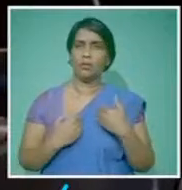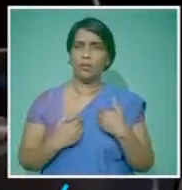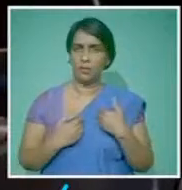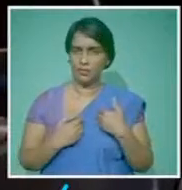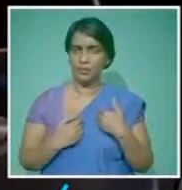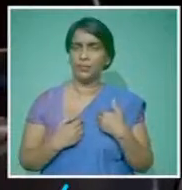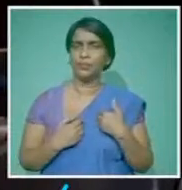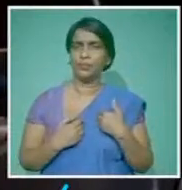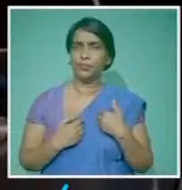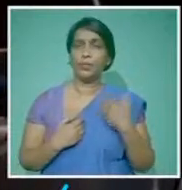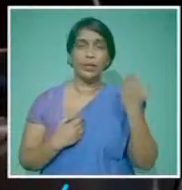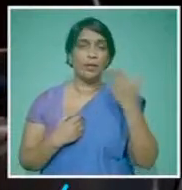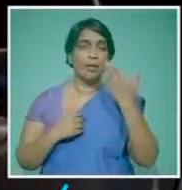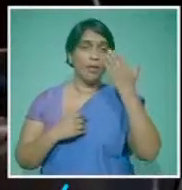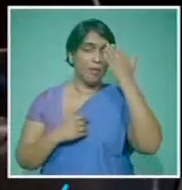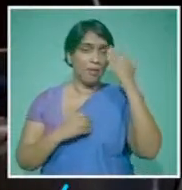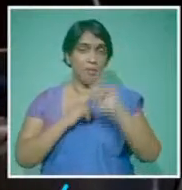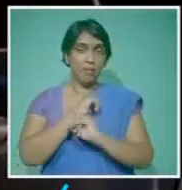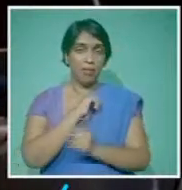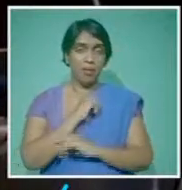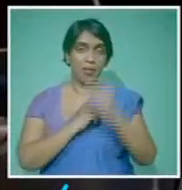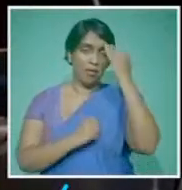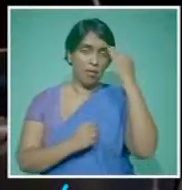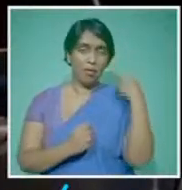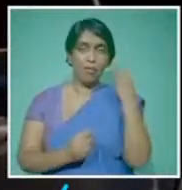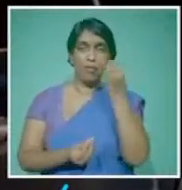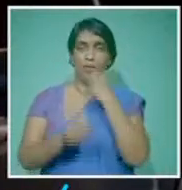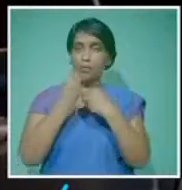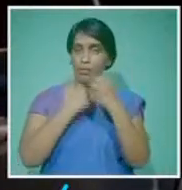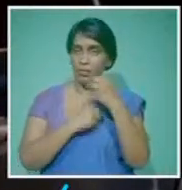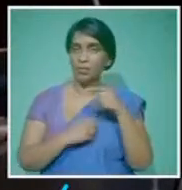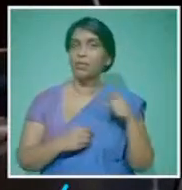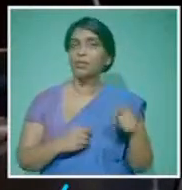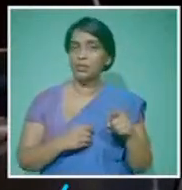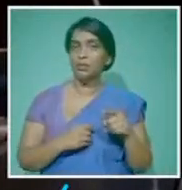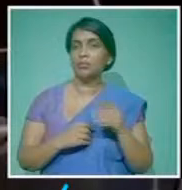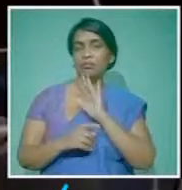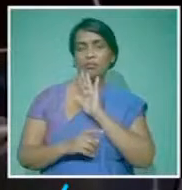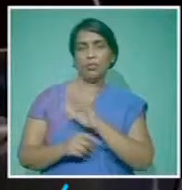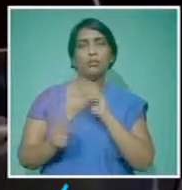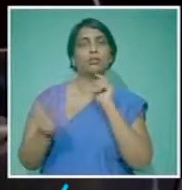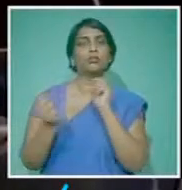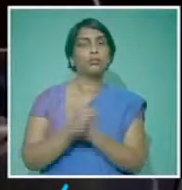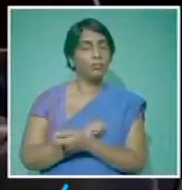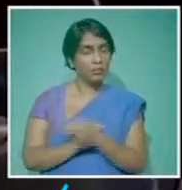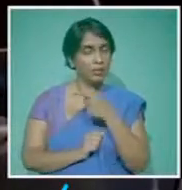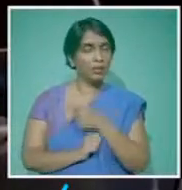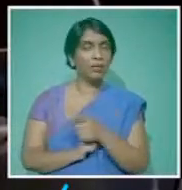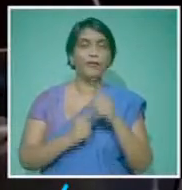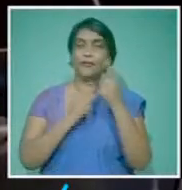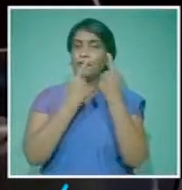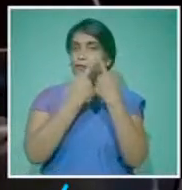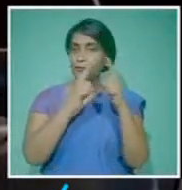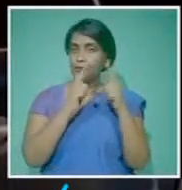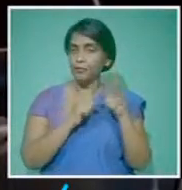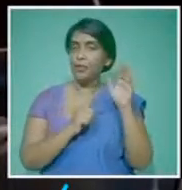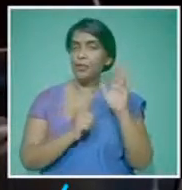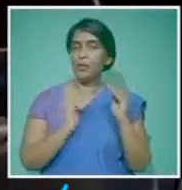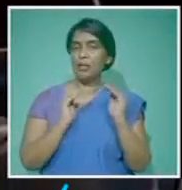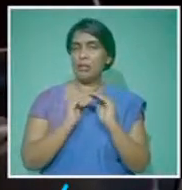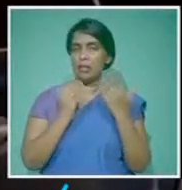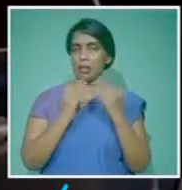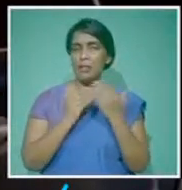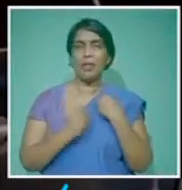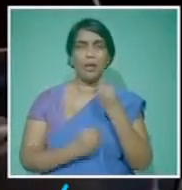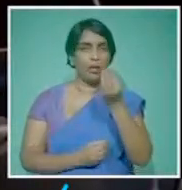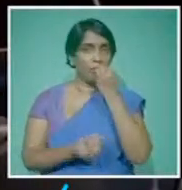මේ මව්වරුන් ඔවුන්ගේ ආහාර සංස්කෘතිය වෙනස් කළා මේ විවිධ ඔවුන්ට නුසුදුසු